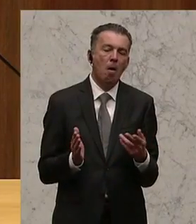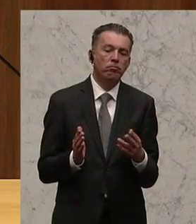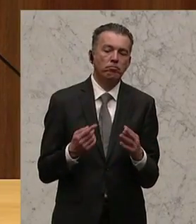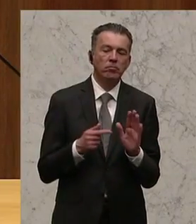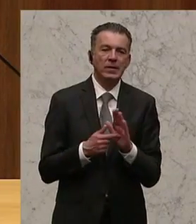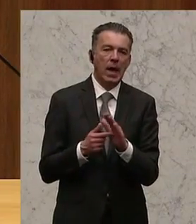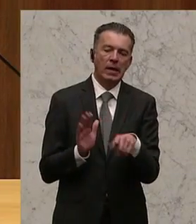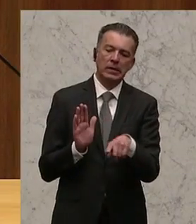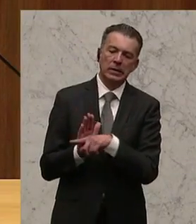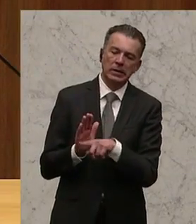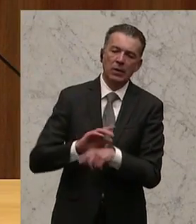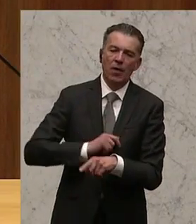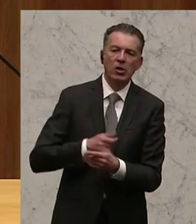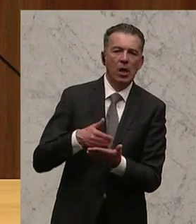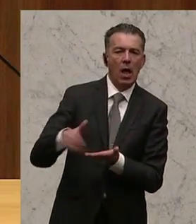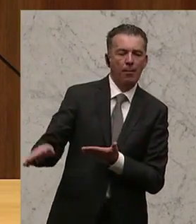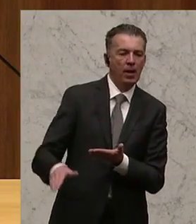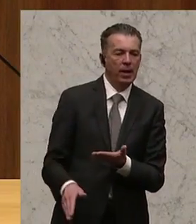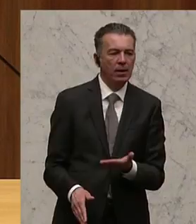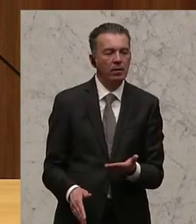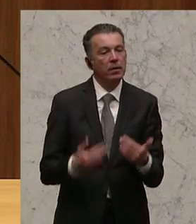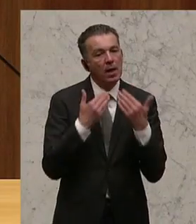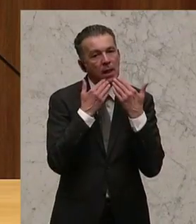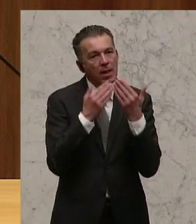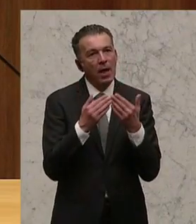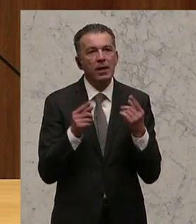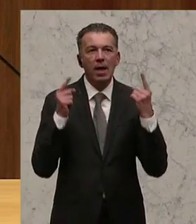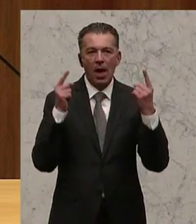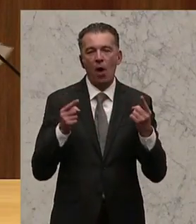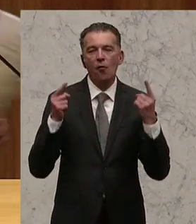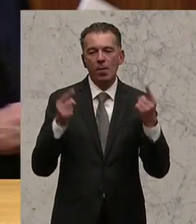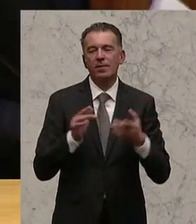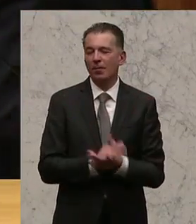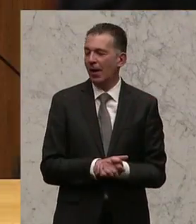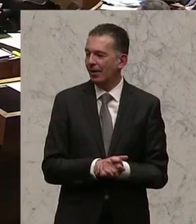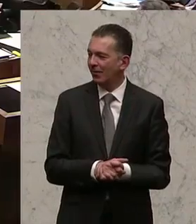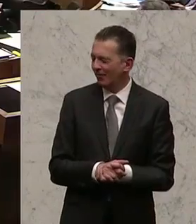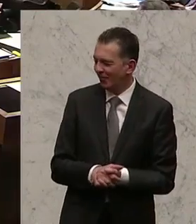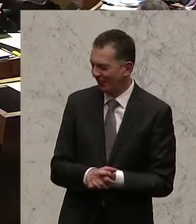und dies ablehnt. In diesem Sinn danke für Ihre Aufmerksamkeit.